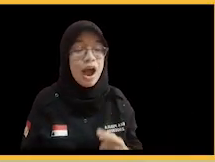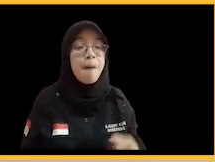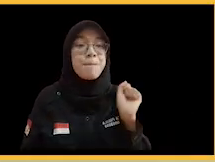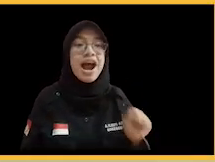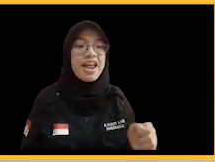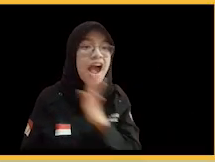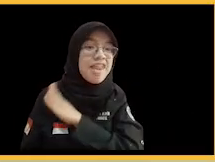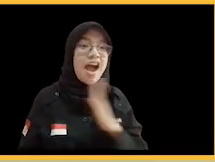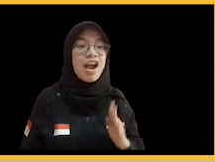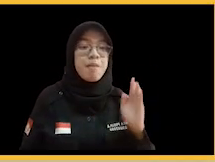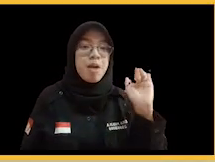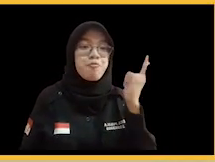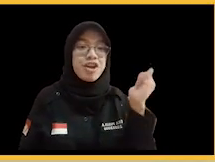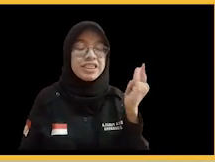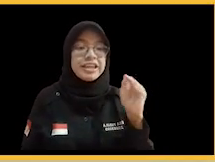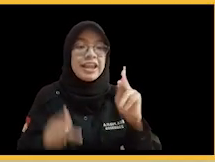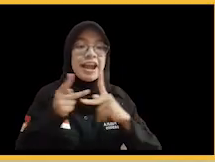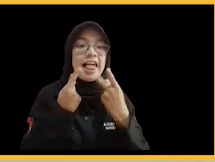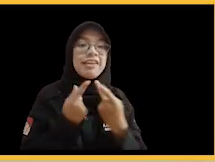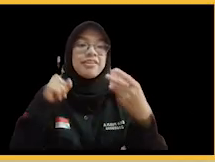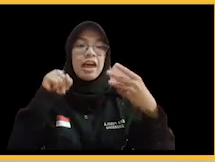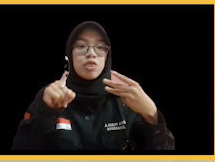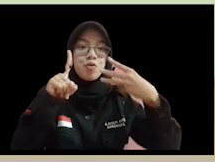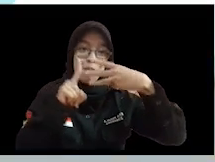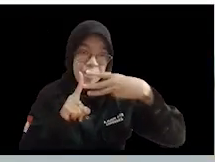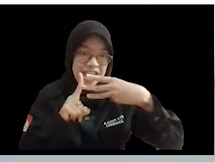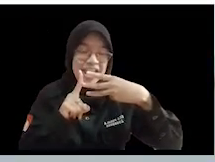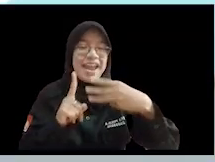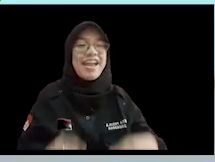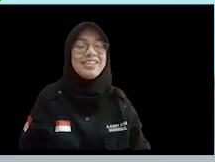Selamat datang di Pengadilan Agama Bukit Tinggi, kelas 1B.